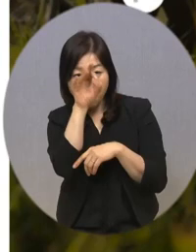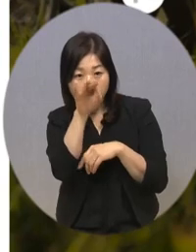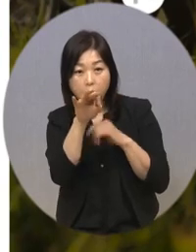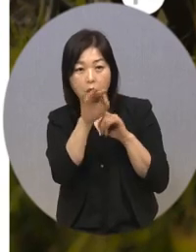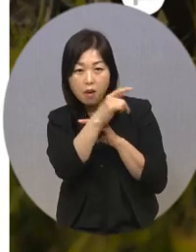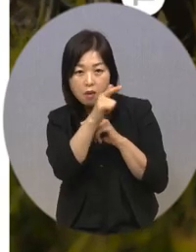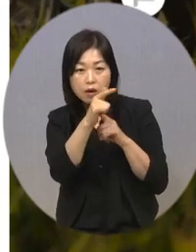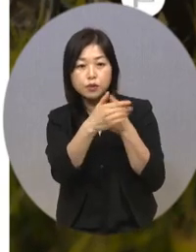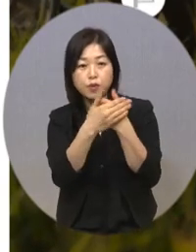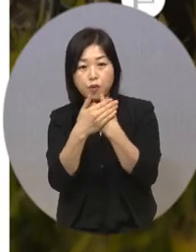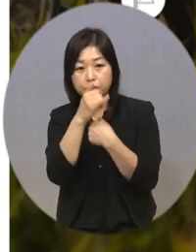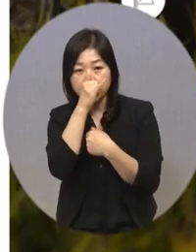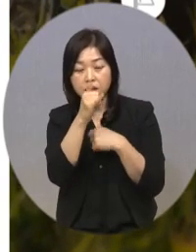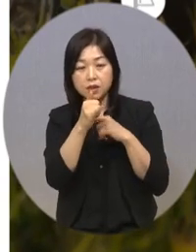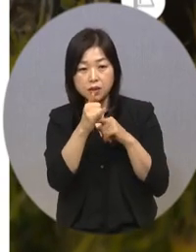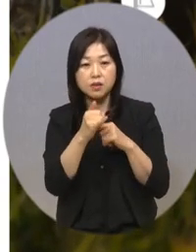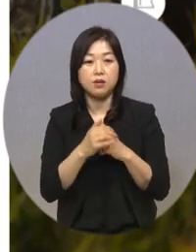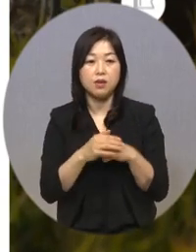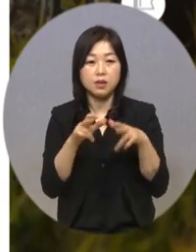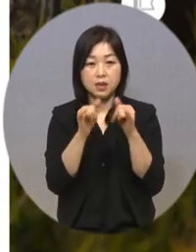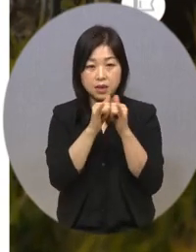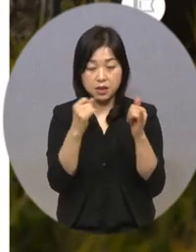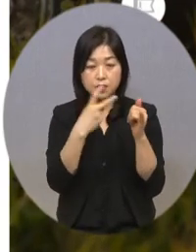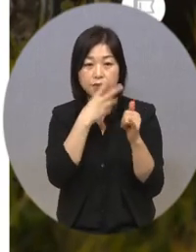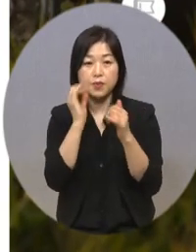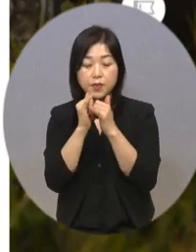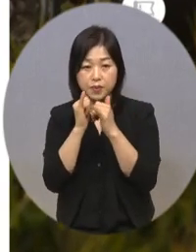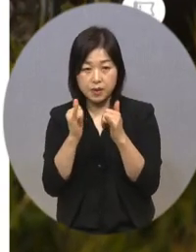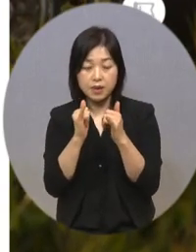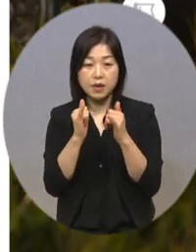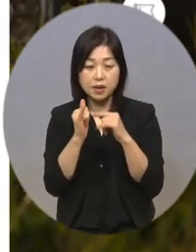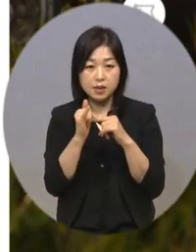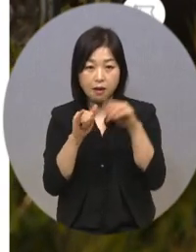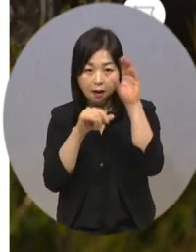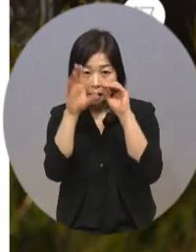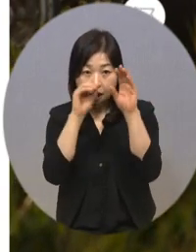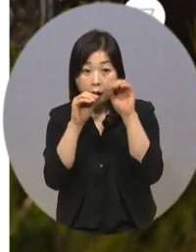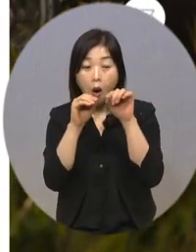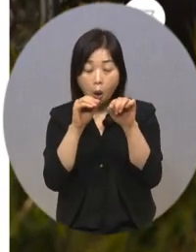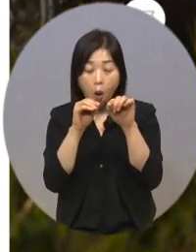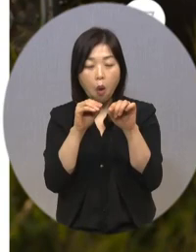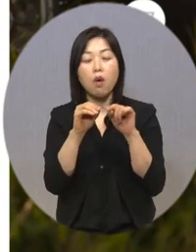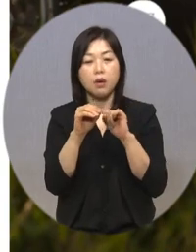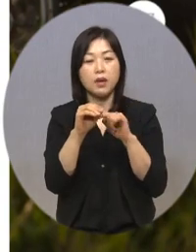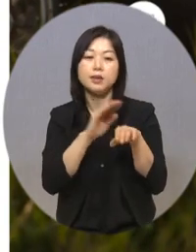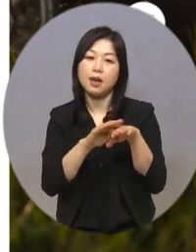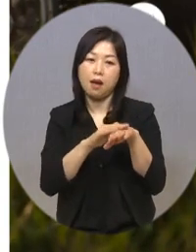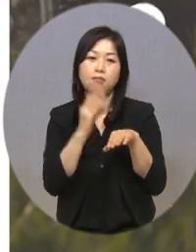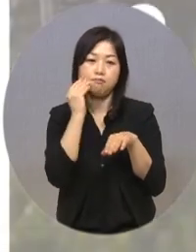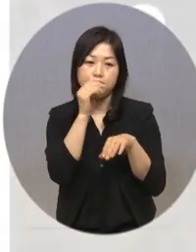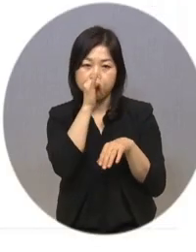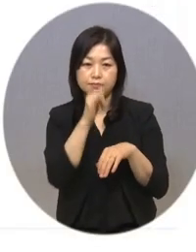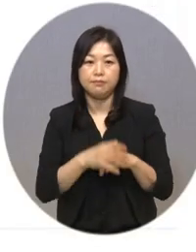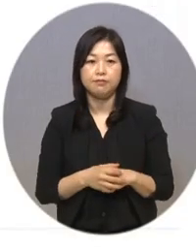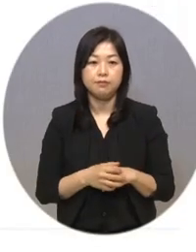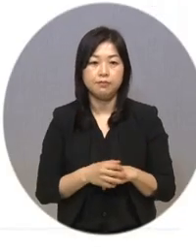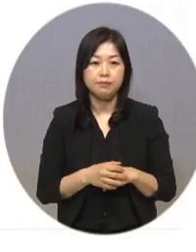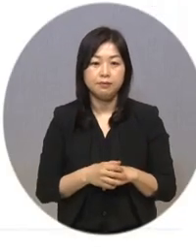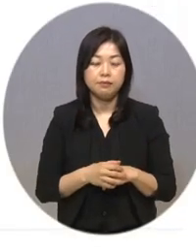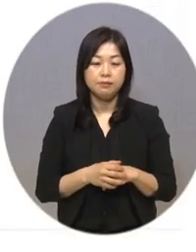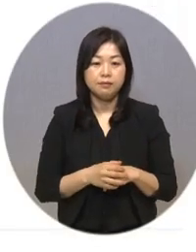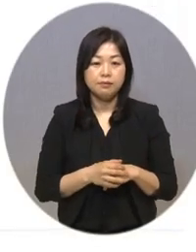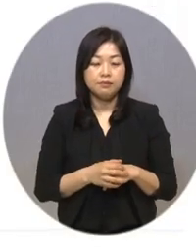추가해 실질적 수요자인 장애인과 고령자의 정보 접근성을 개선한 것이 특징입니다. 또한